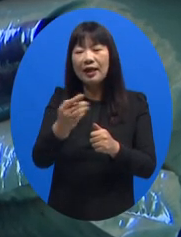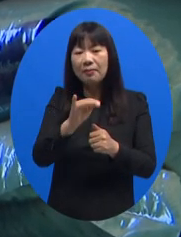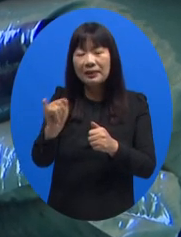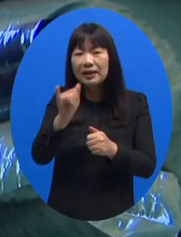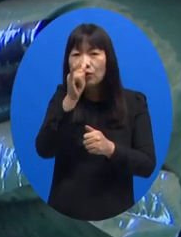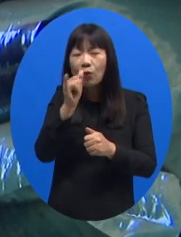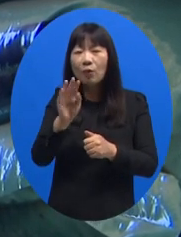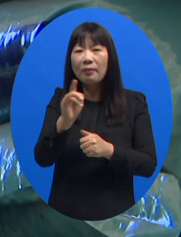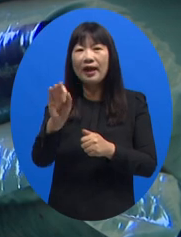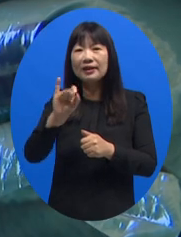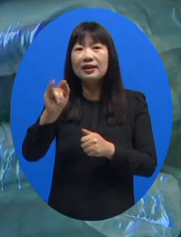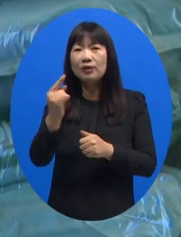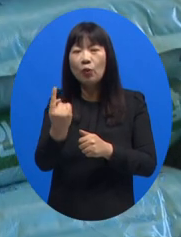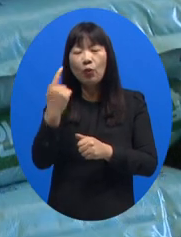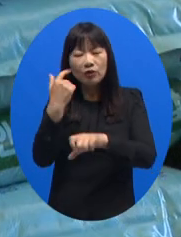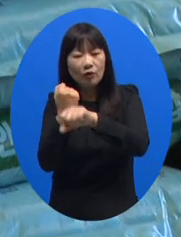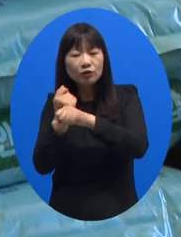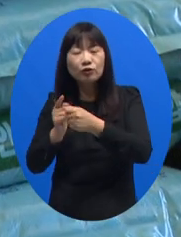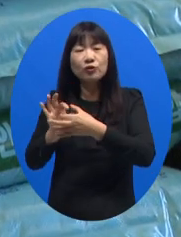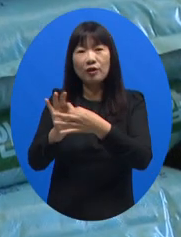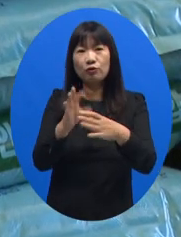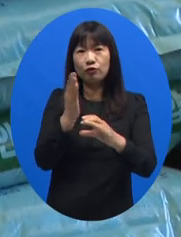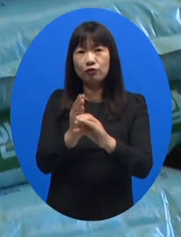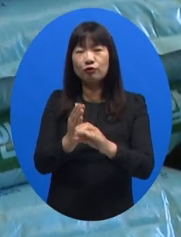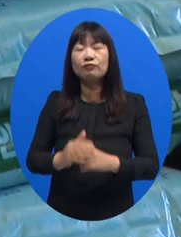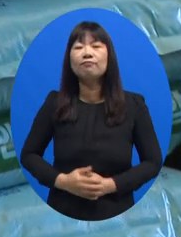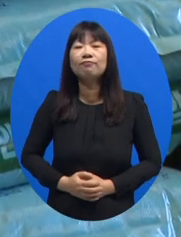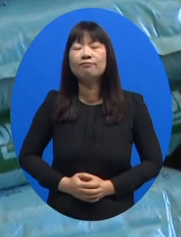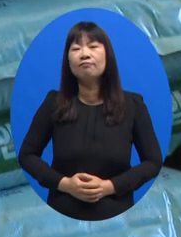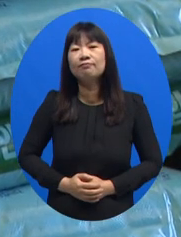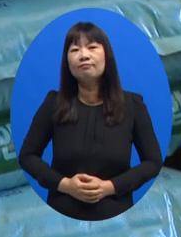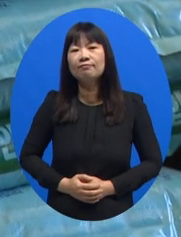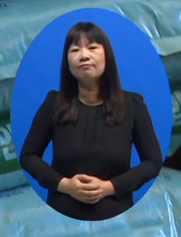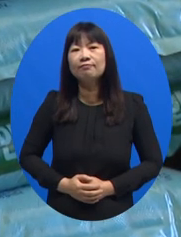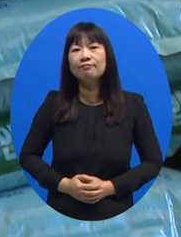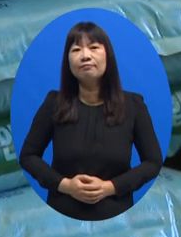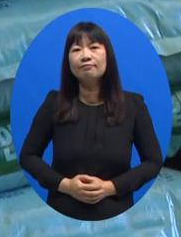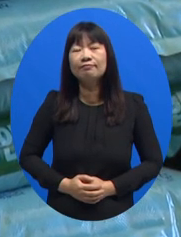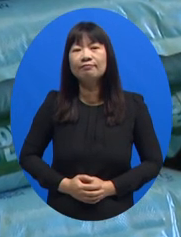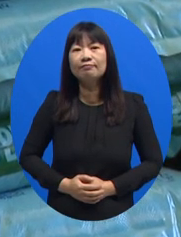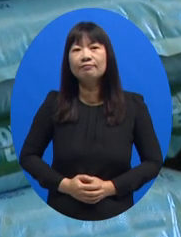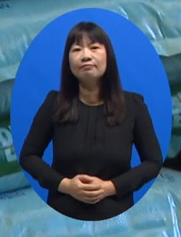바이오차 개발 연구도 추진하고 있습니다. 경기출TV 최창순입니다.